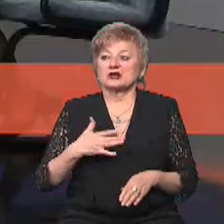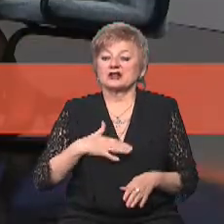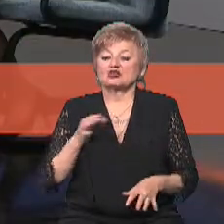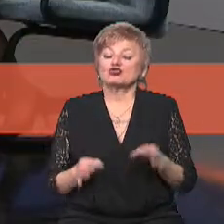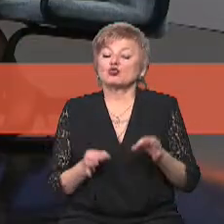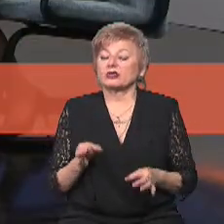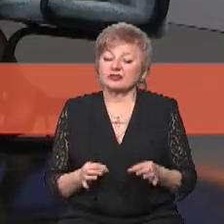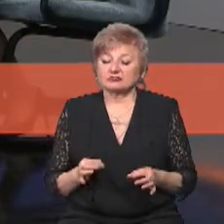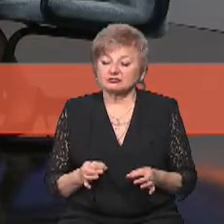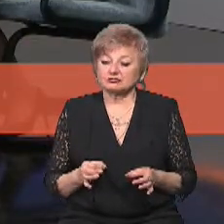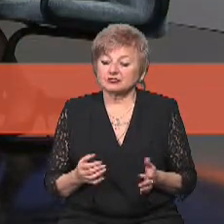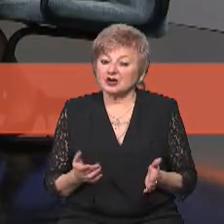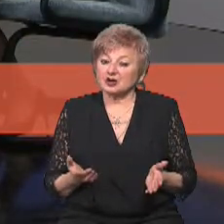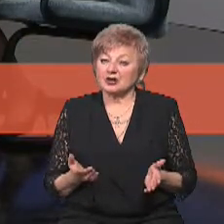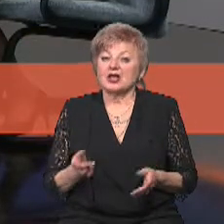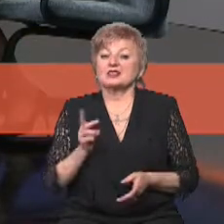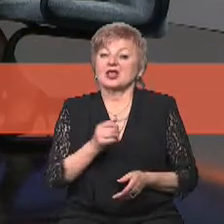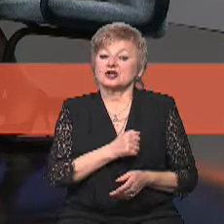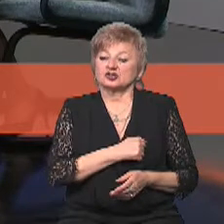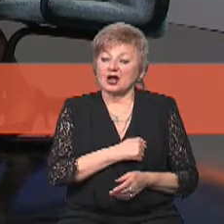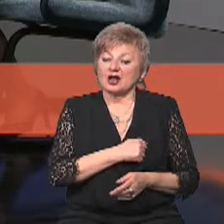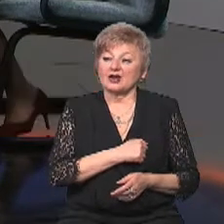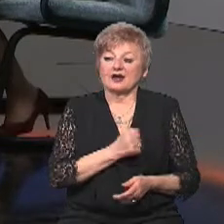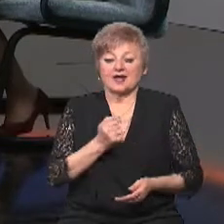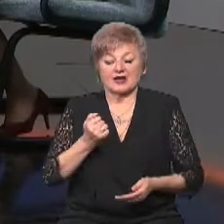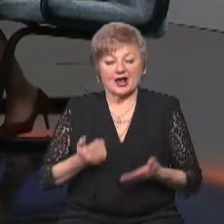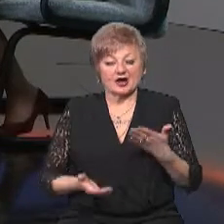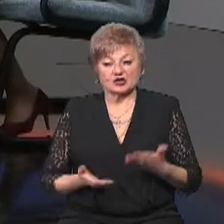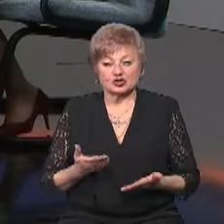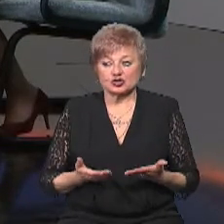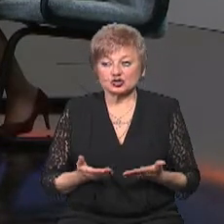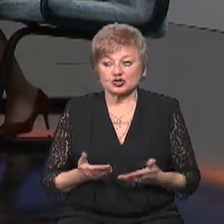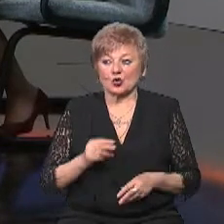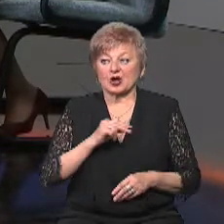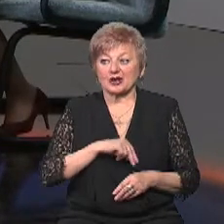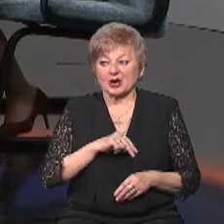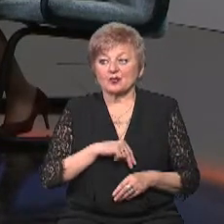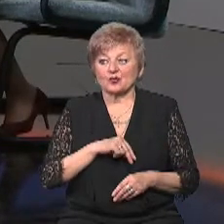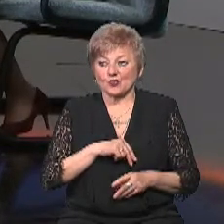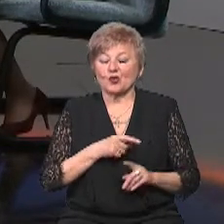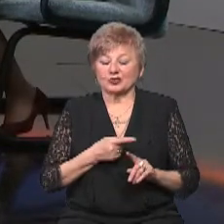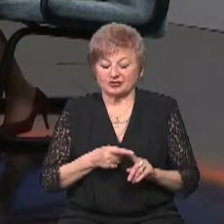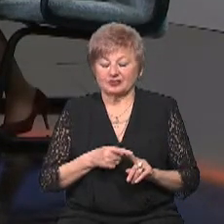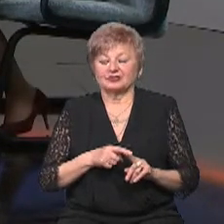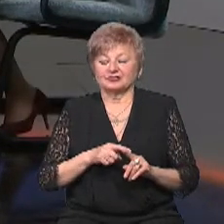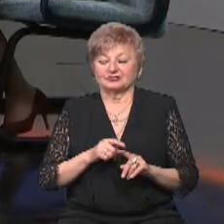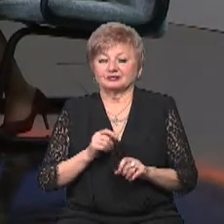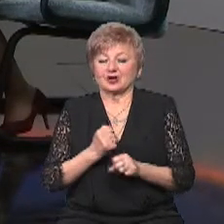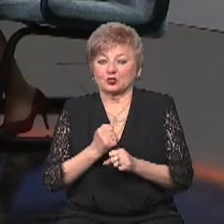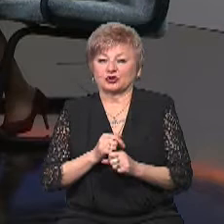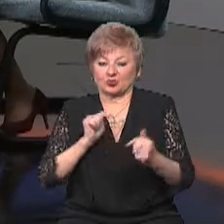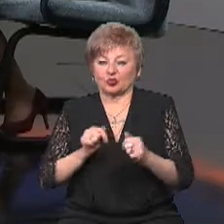судів. Тому що, на жаль, якщо працівники управління протидії наркозлочинності,